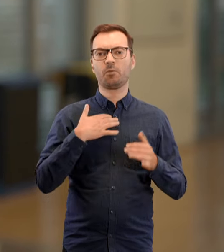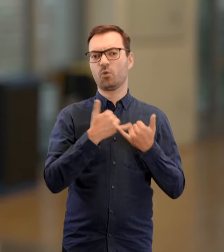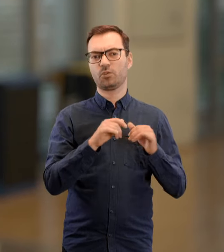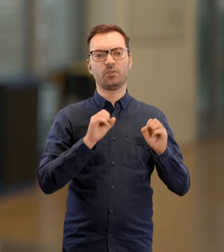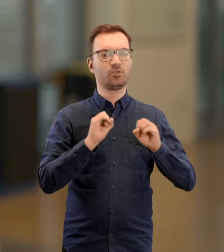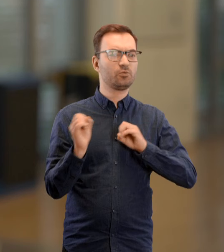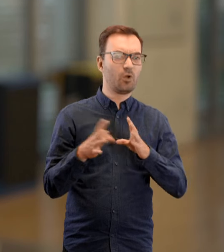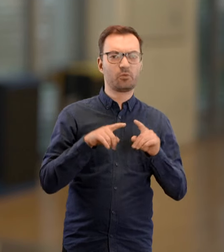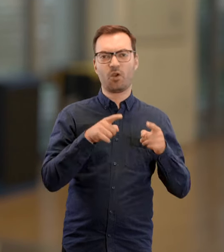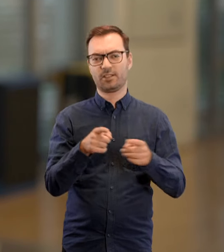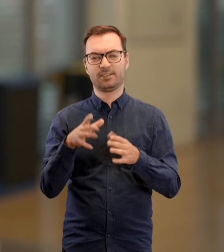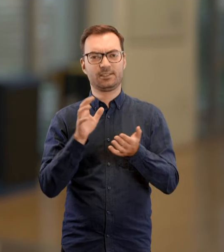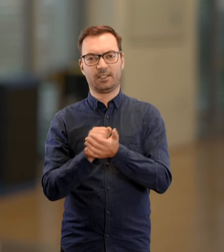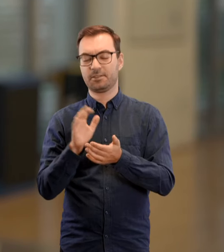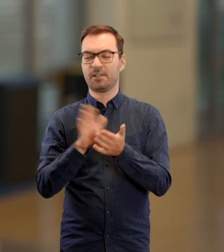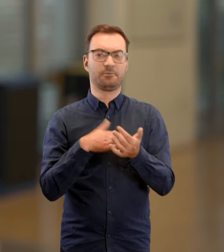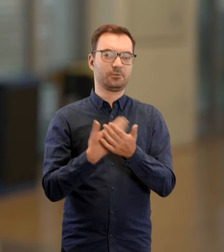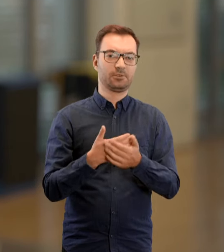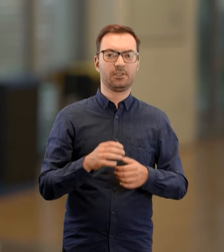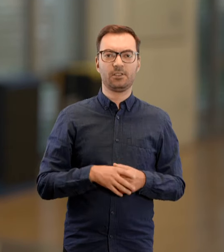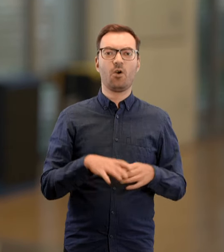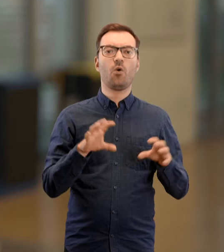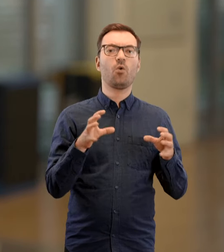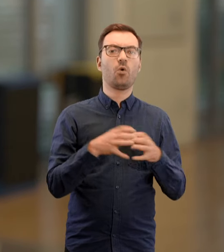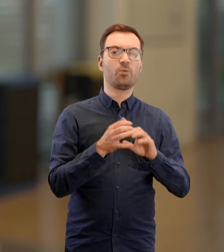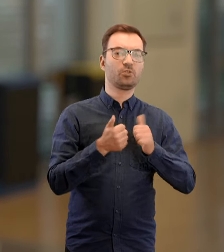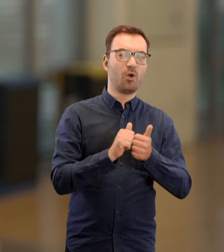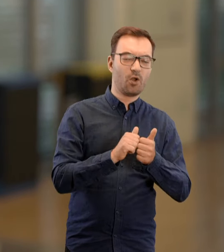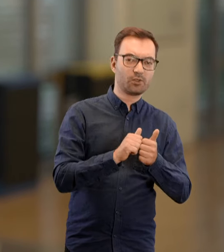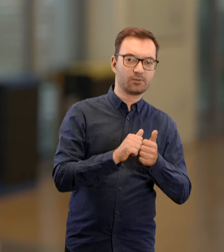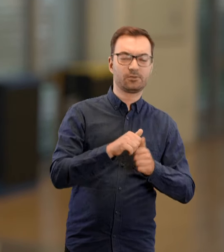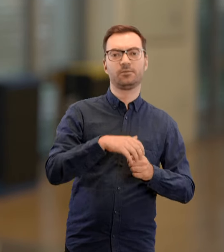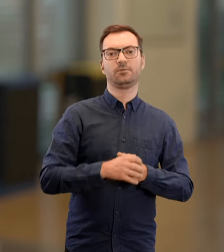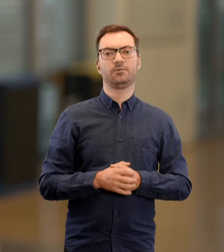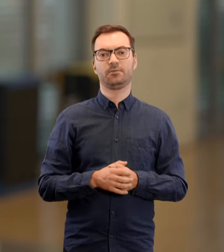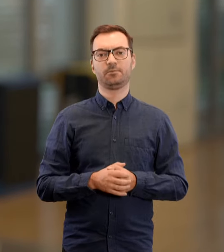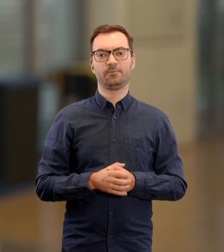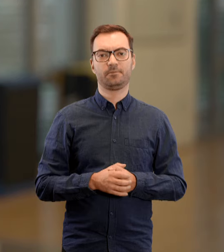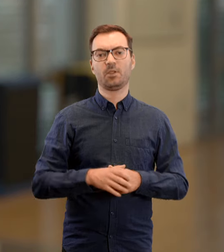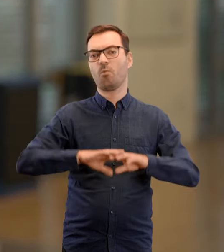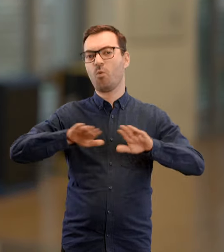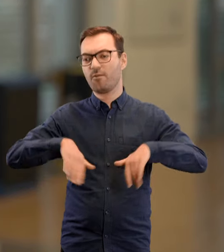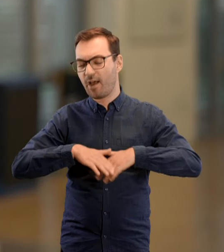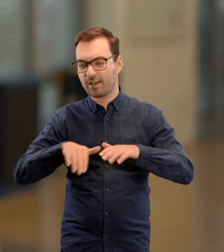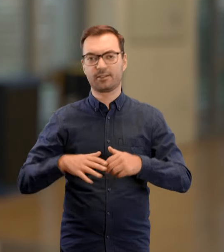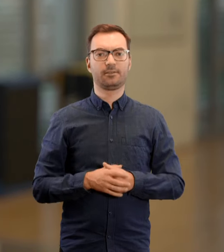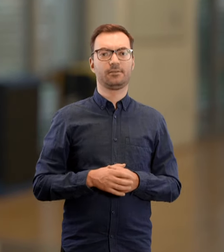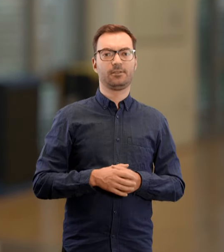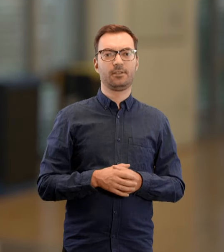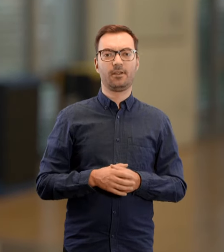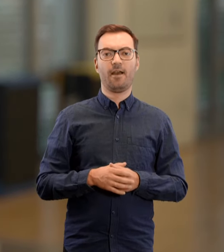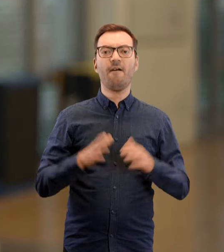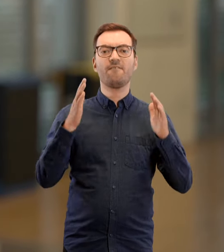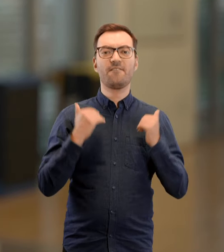do wyboru ma zajęcia zespołowych gier sportowych, z pływania, z